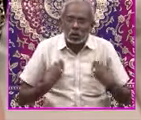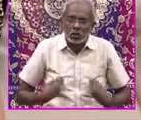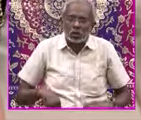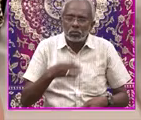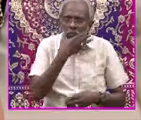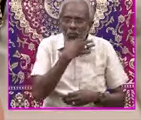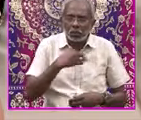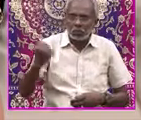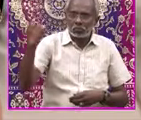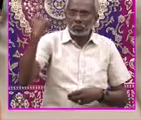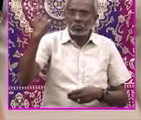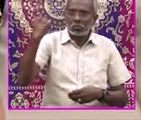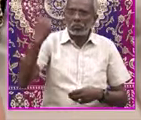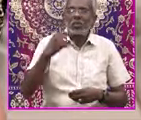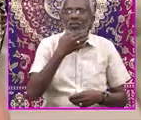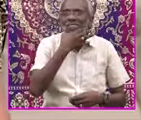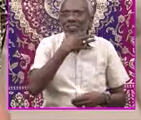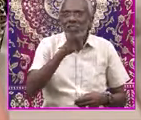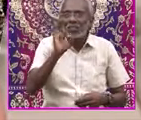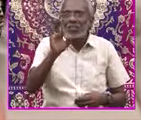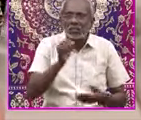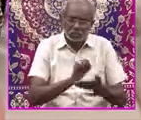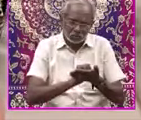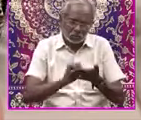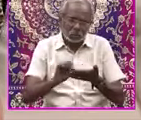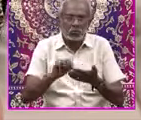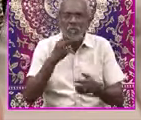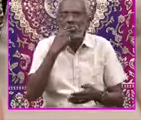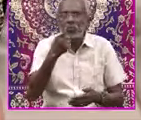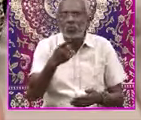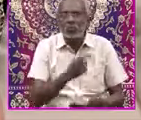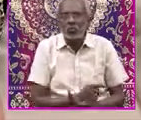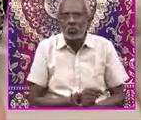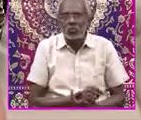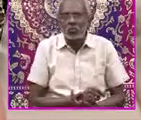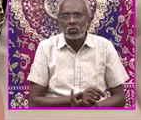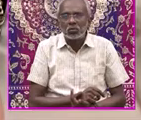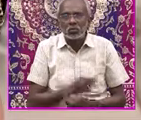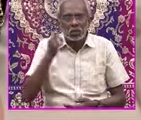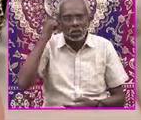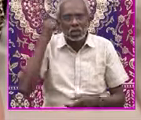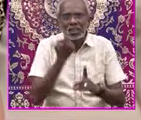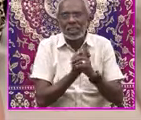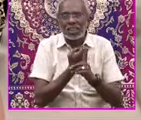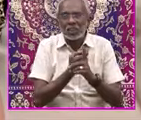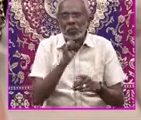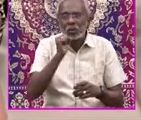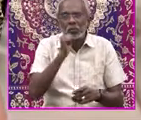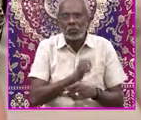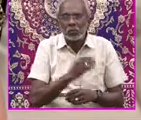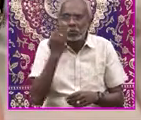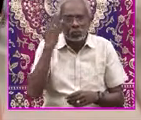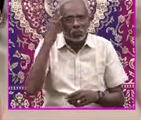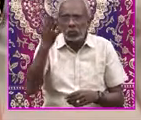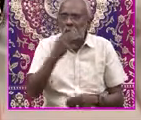வீரம் முதலிய சுவைகளை தோன்ற எடுத்துரைப்பது. இப்ப கலிங்கத்து பரணி அப்படின்னா என்னன்னு நம்ம நூலை பத்தி நாம்